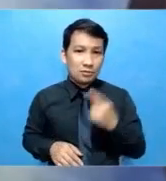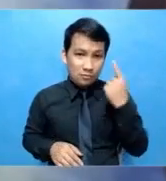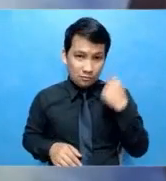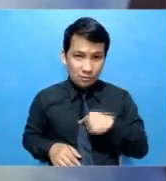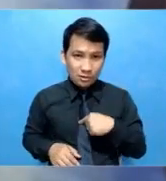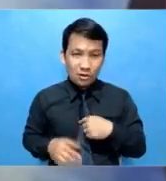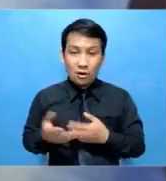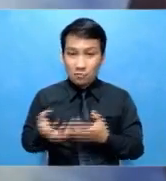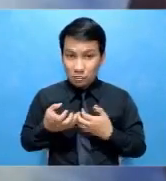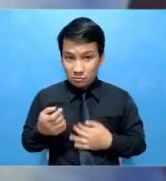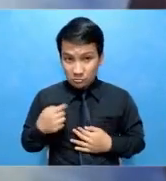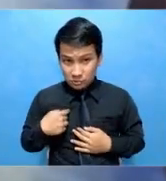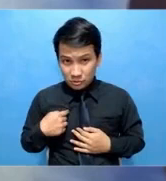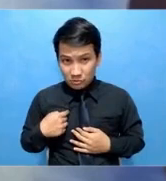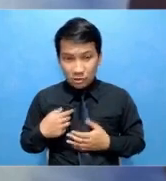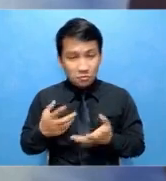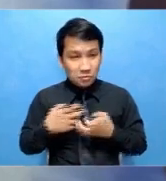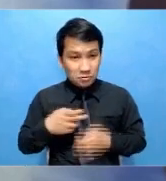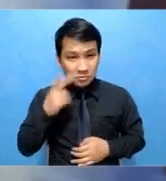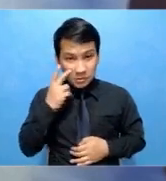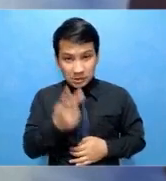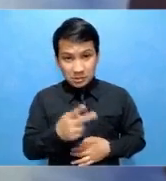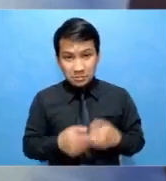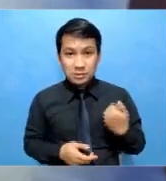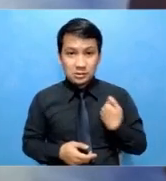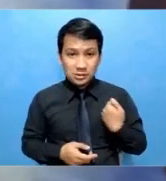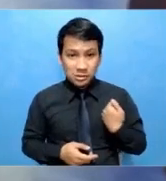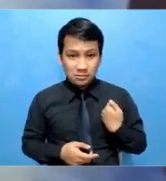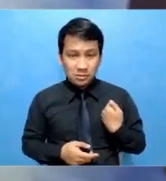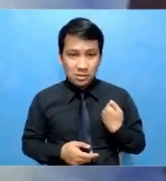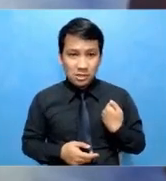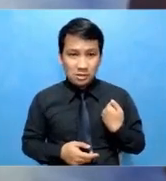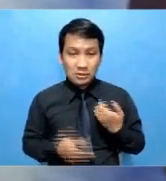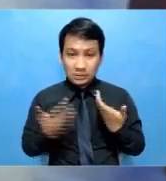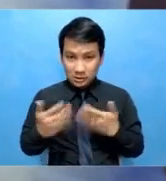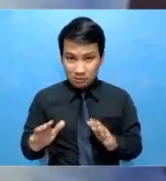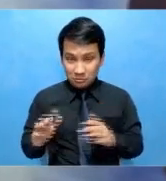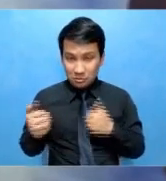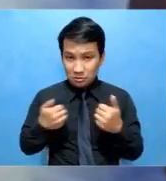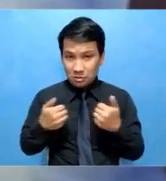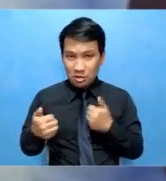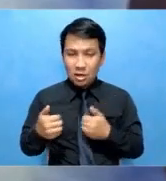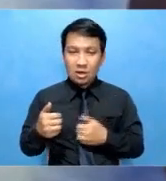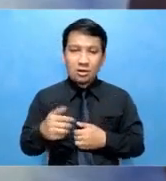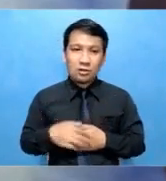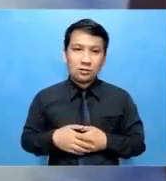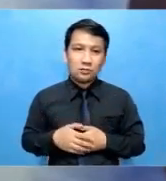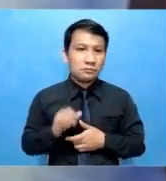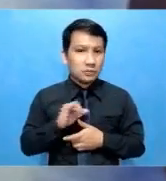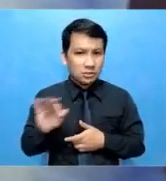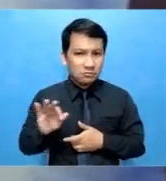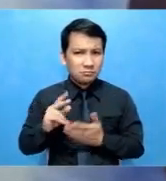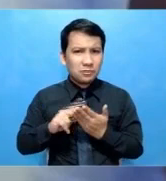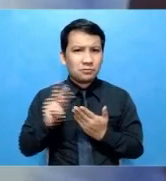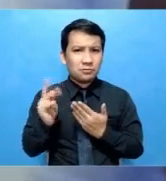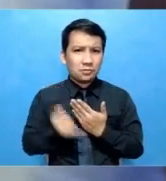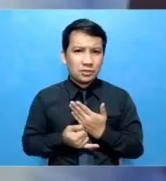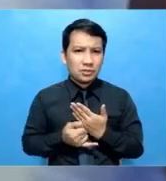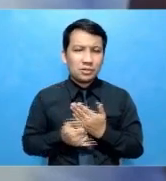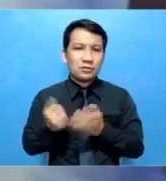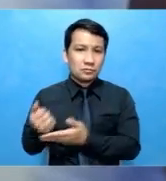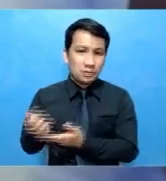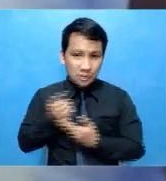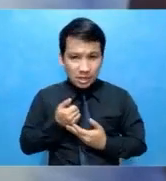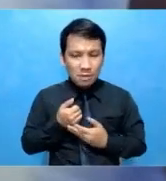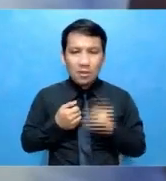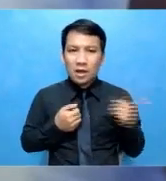ko pong makita yung sarili ko after na Born to be a Star na. Like, may mga projects po and with the help of, ano na